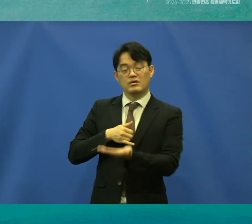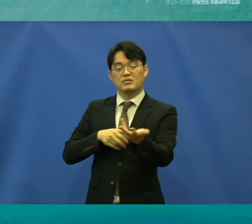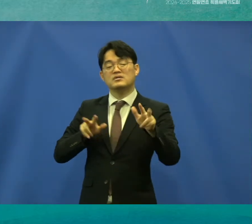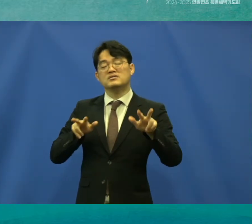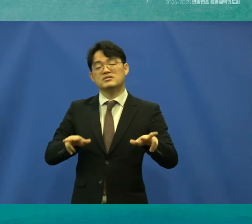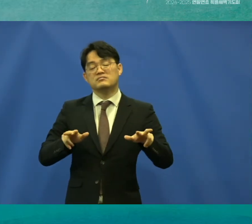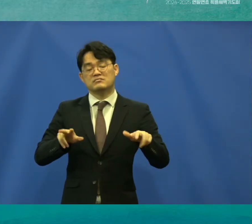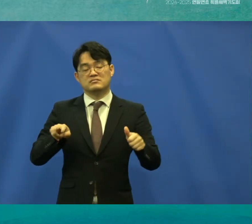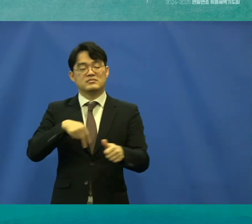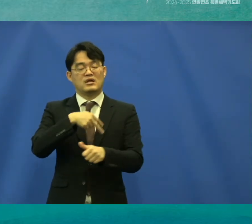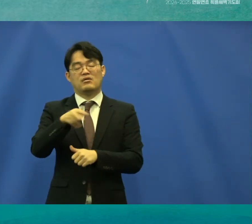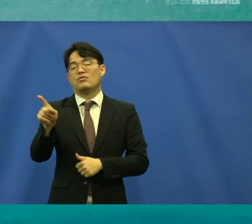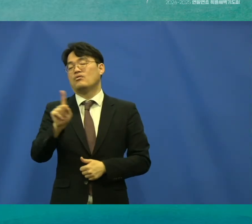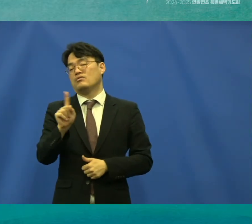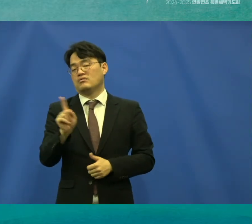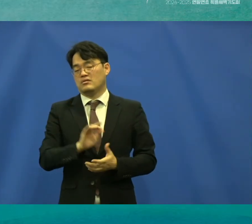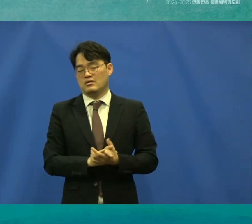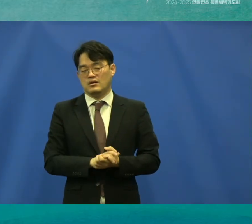다시 일어나